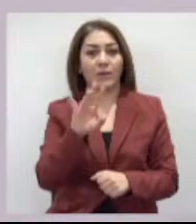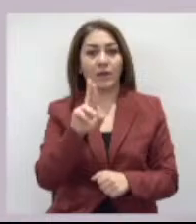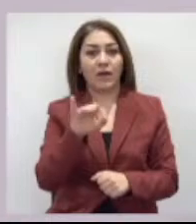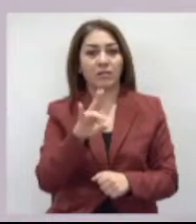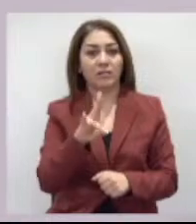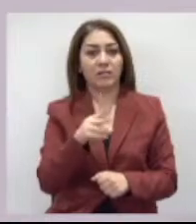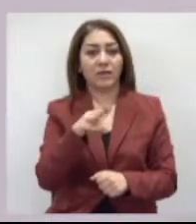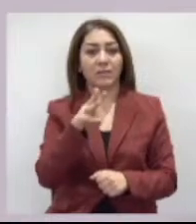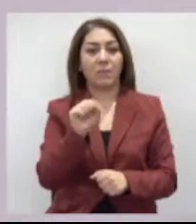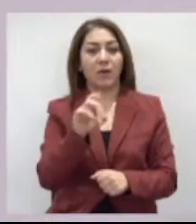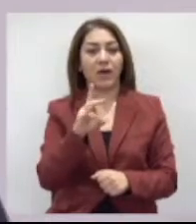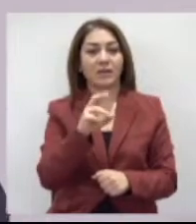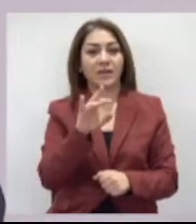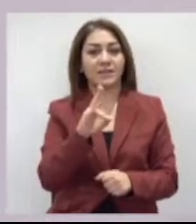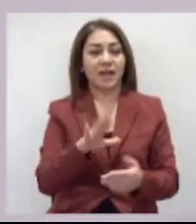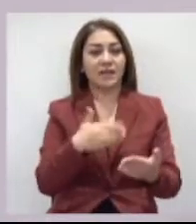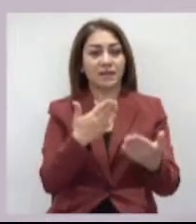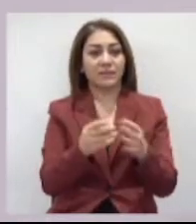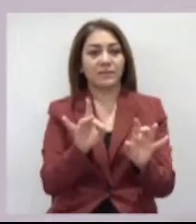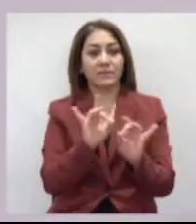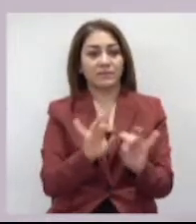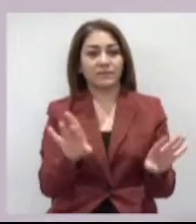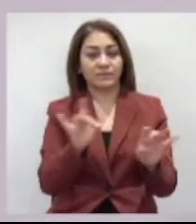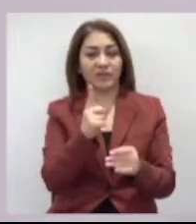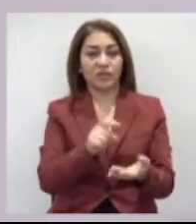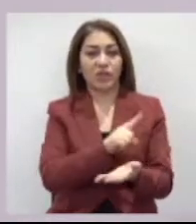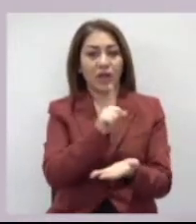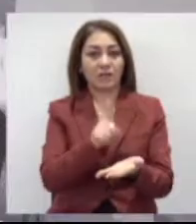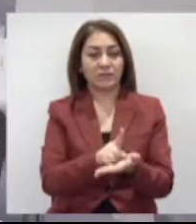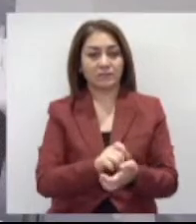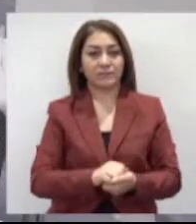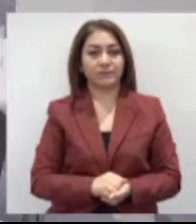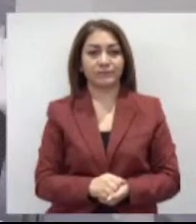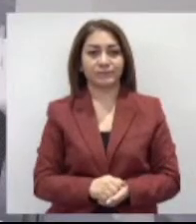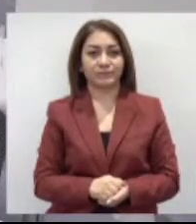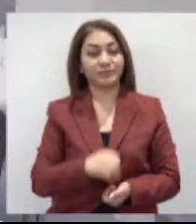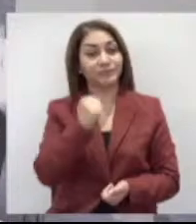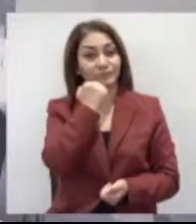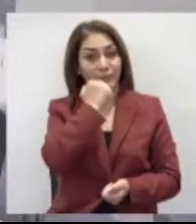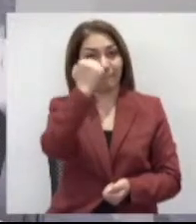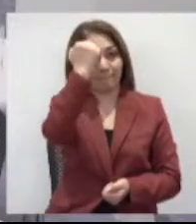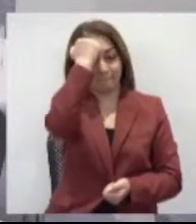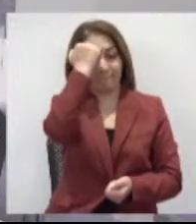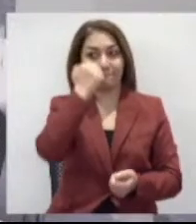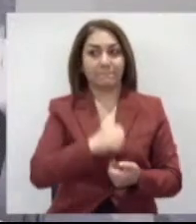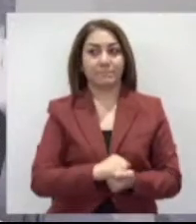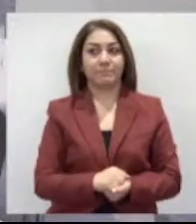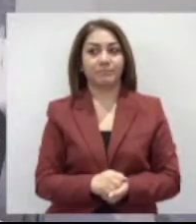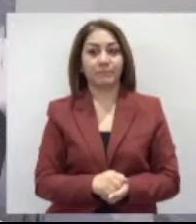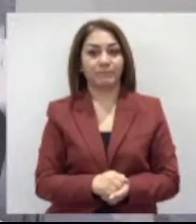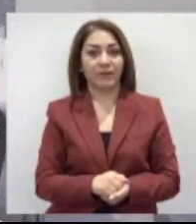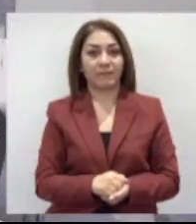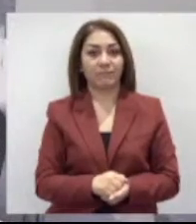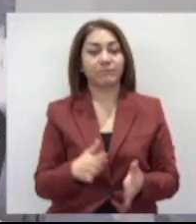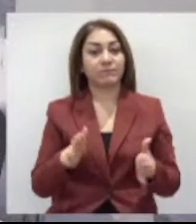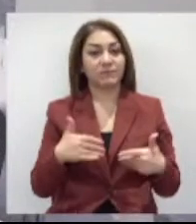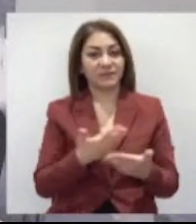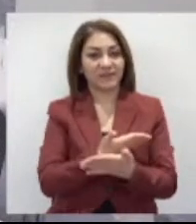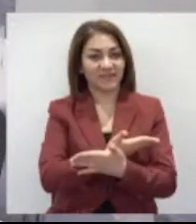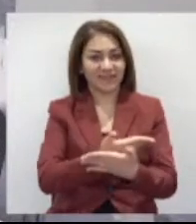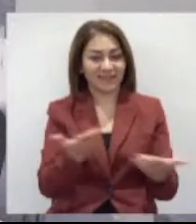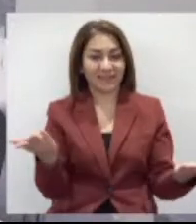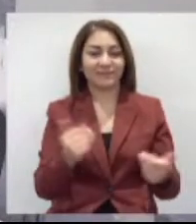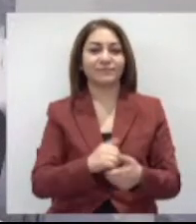Մանասյան, խնդրենք ձեզ ներկայացնել առաջին հարցը։ Շնորհակալ եմ, պարոն Անդրեասյան, բարև ձեզ,